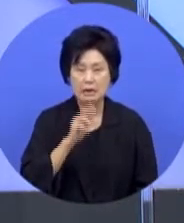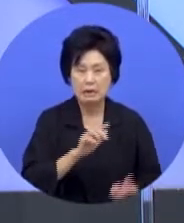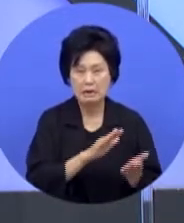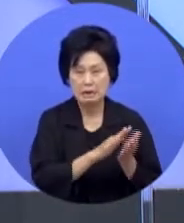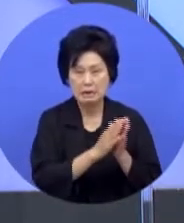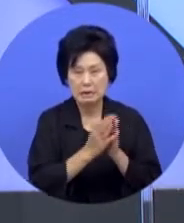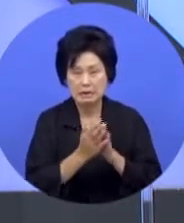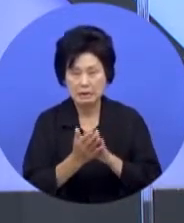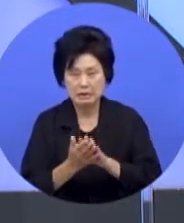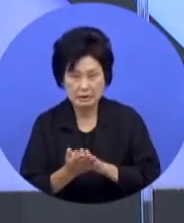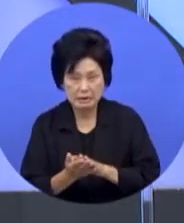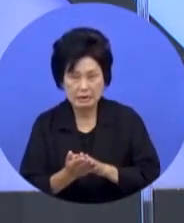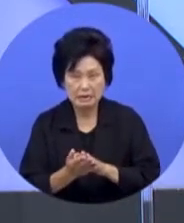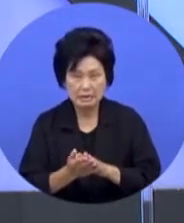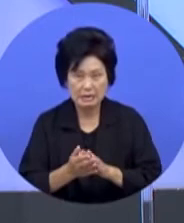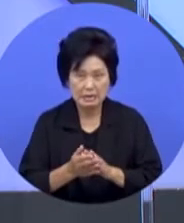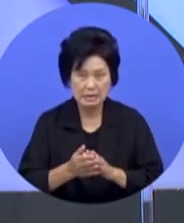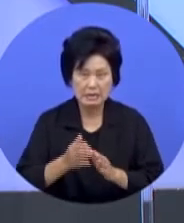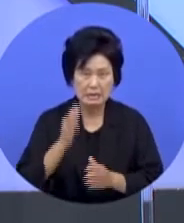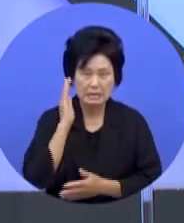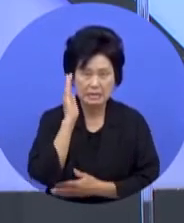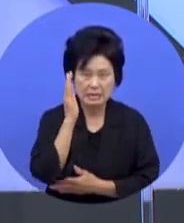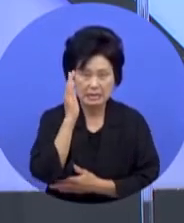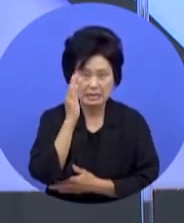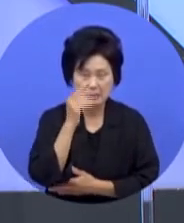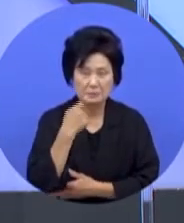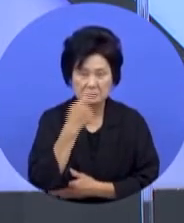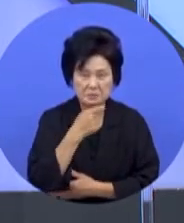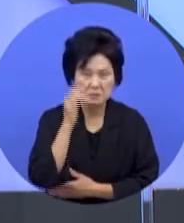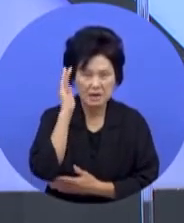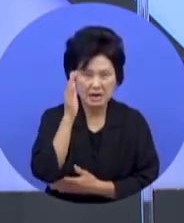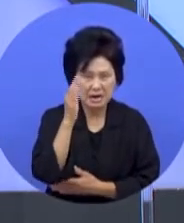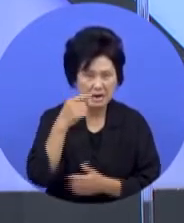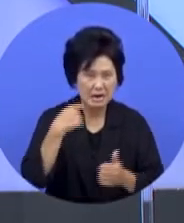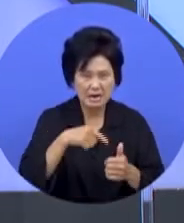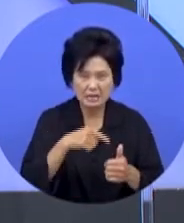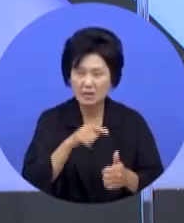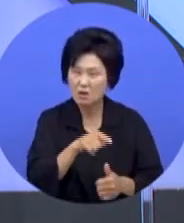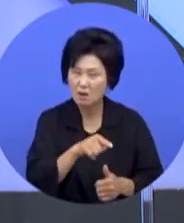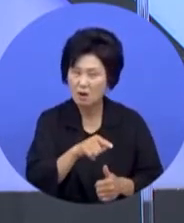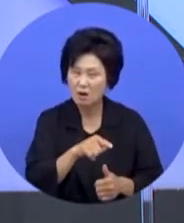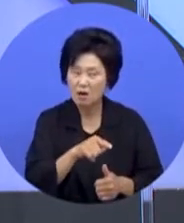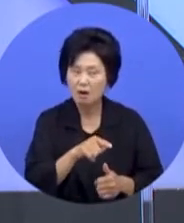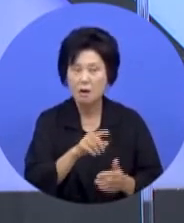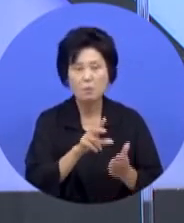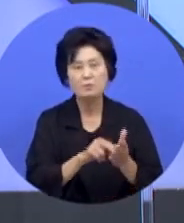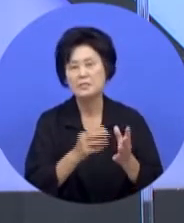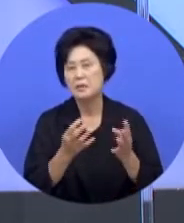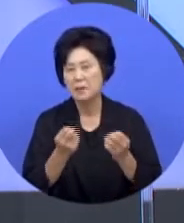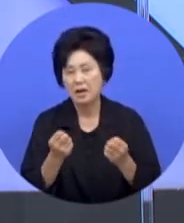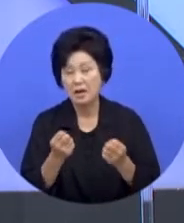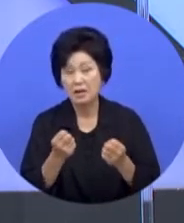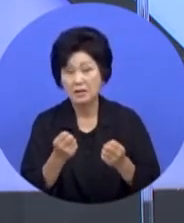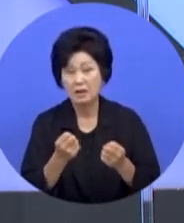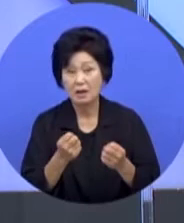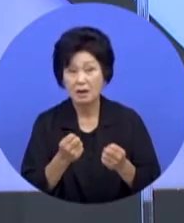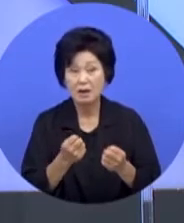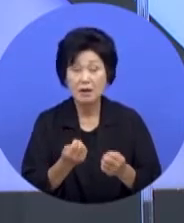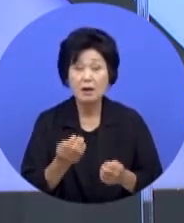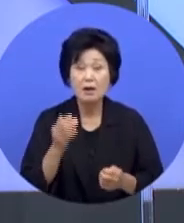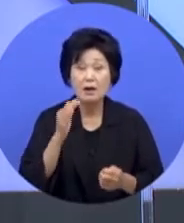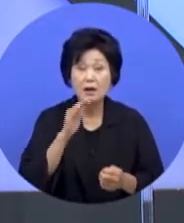컸고요. 네. 실제로 4년 5개월 동안 학교를 이렇게 이제 함께 하면서 사역을 해보니까